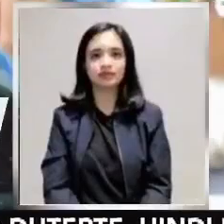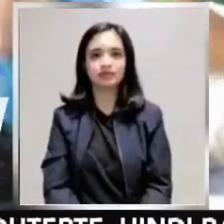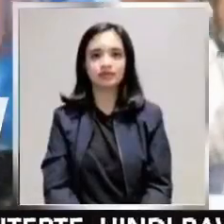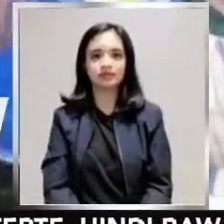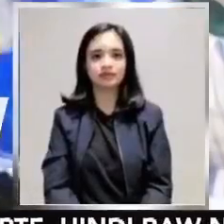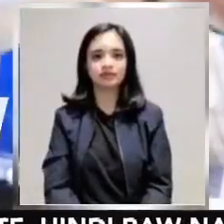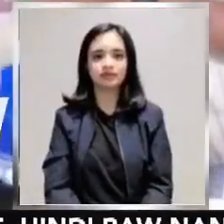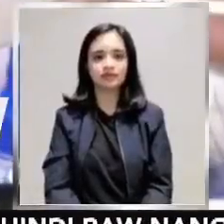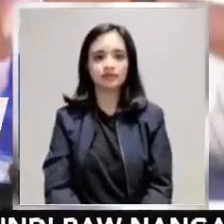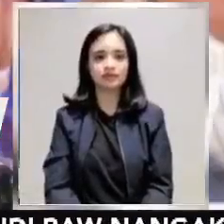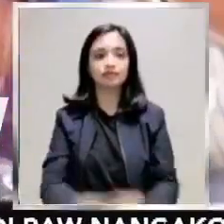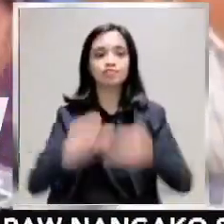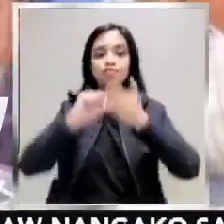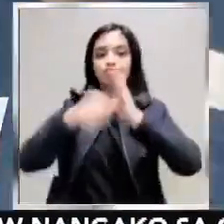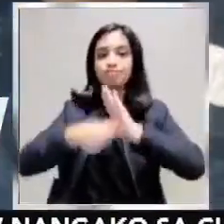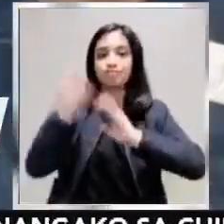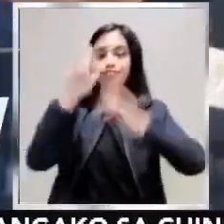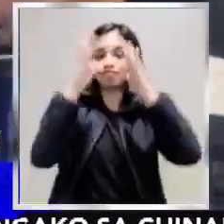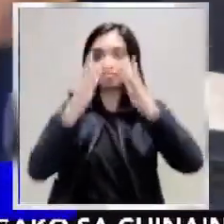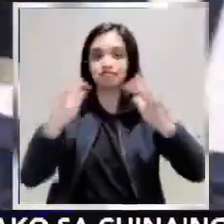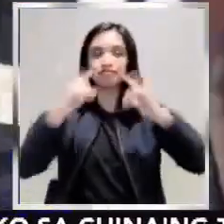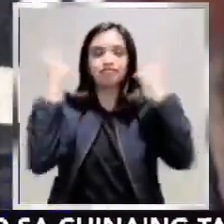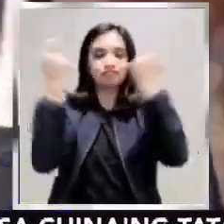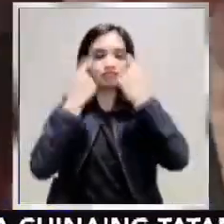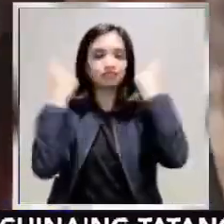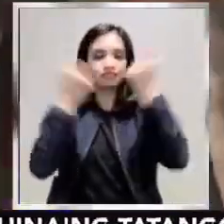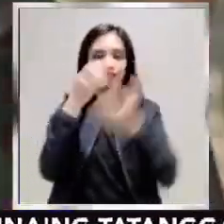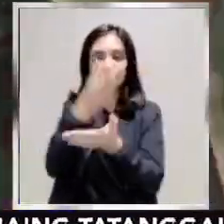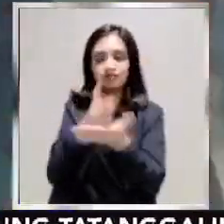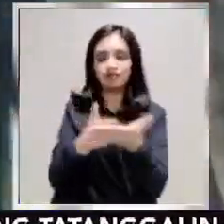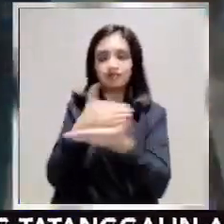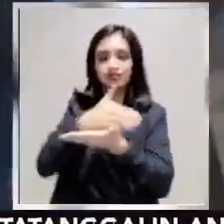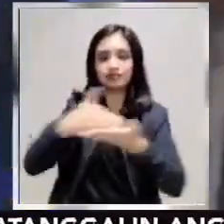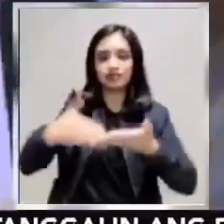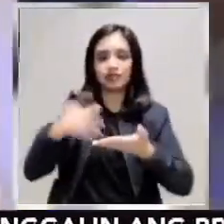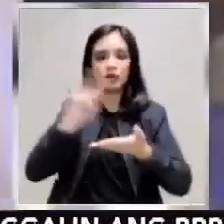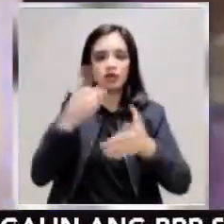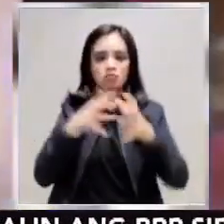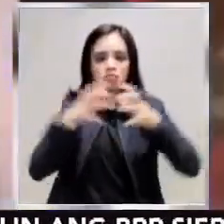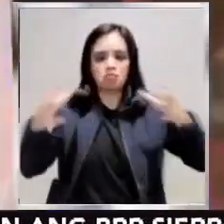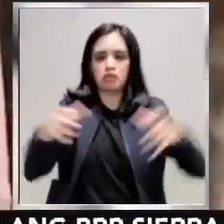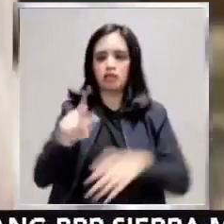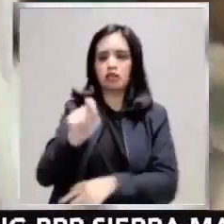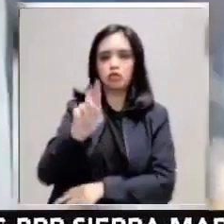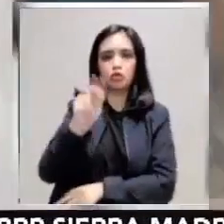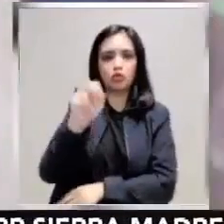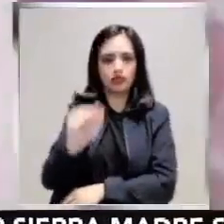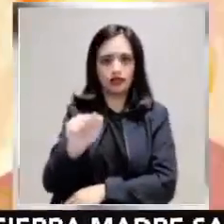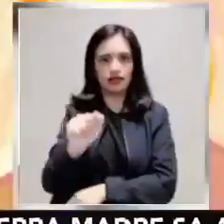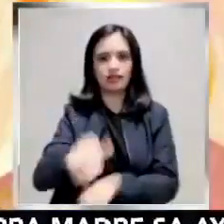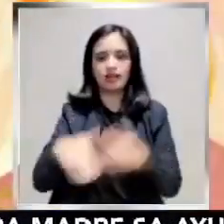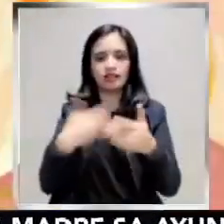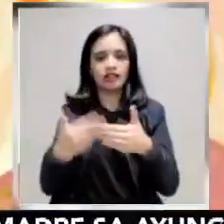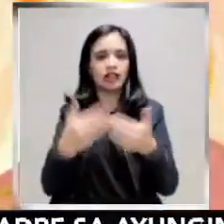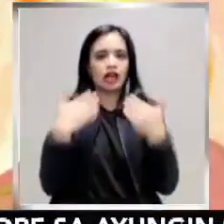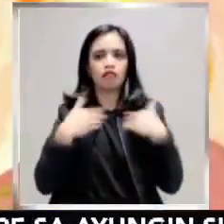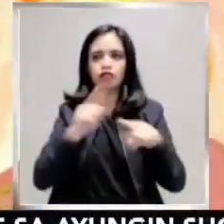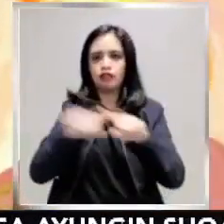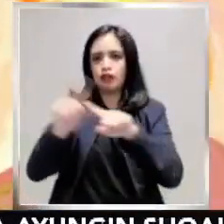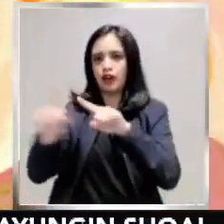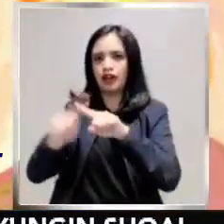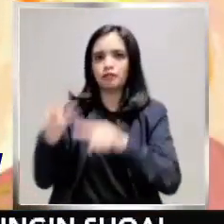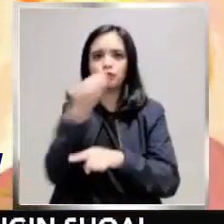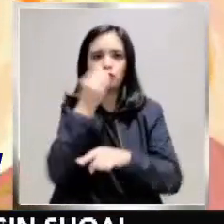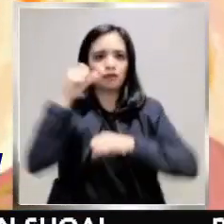Highlight ng pista ang ceremonial slicing sa malahiganteng tuna at pagsasalo-salo ng iba't ibang seafoods. Oh, yes, nag-enjoy